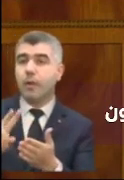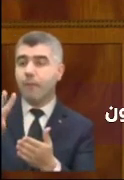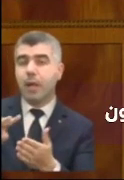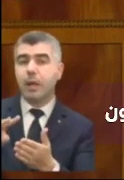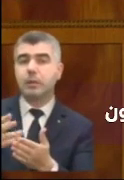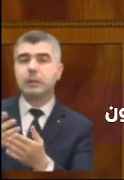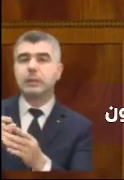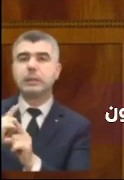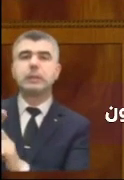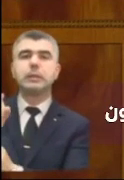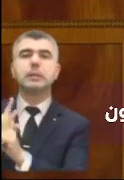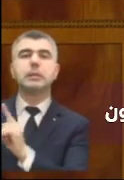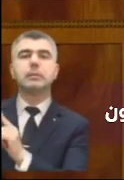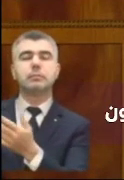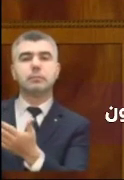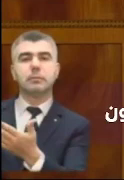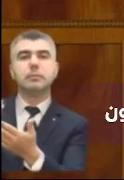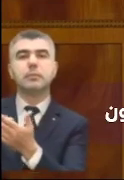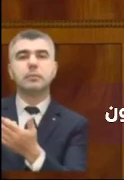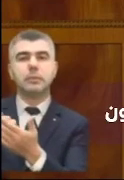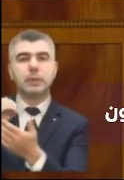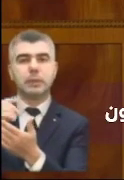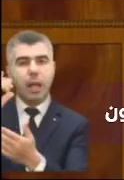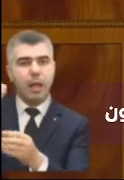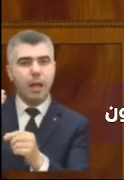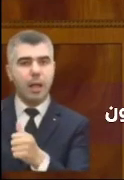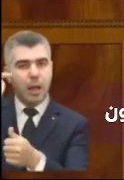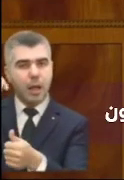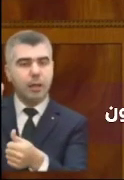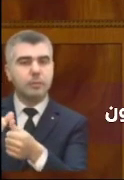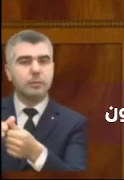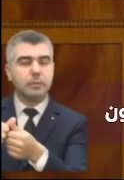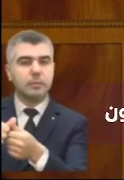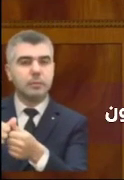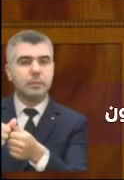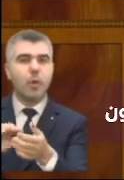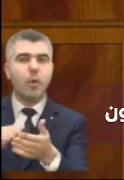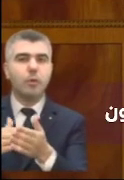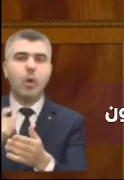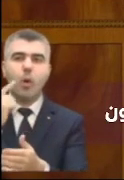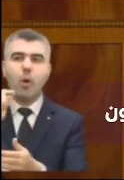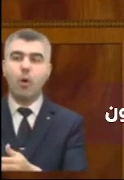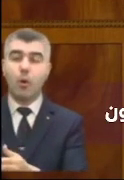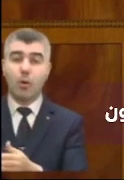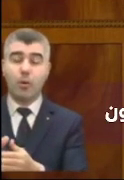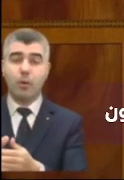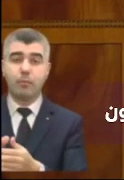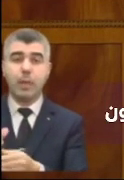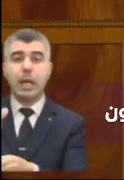الثري والمتناقض أحيانا هو موضوع كبير هذا ما